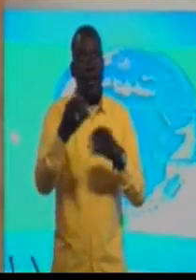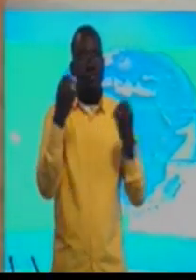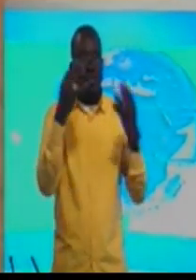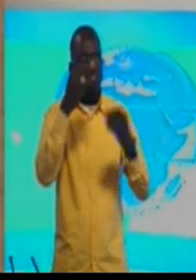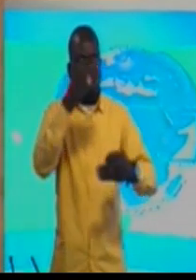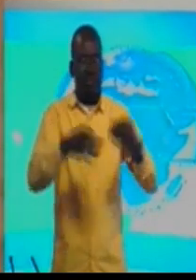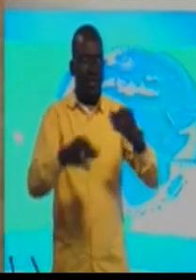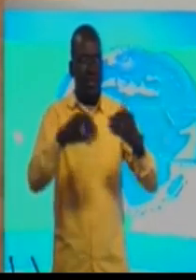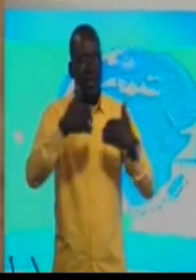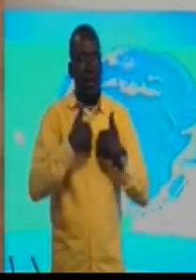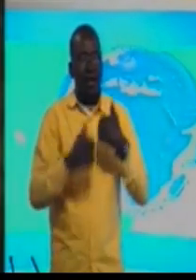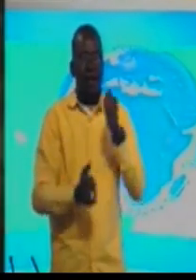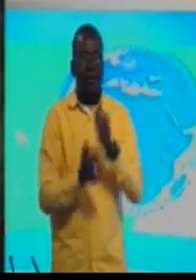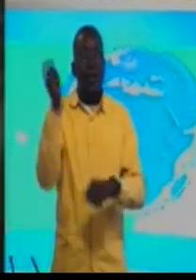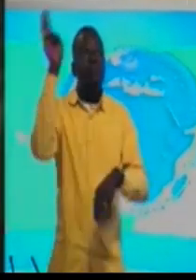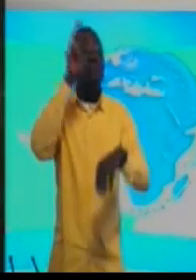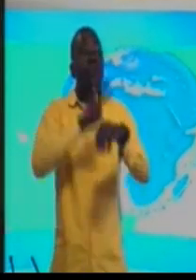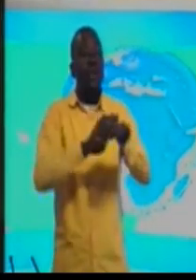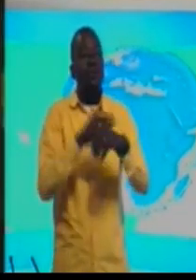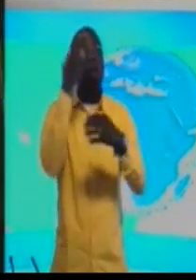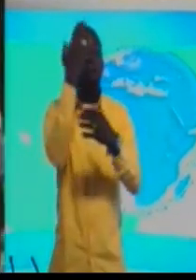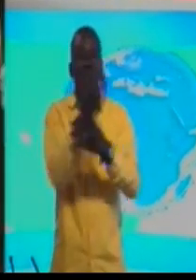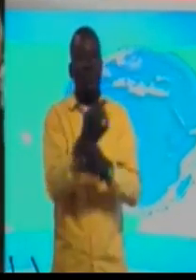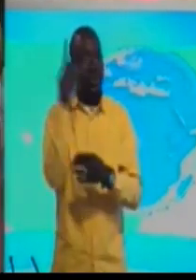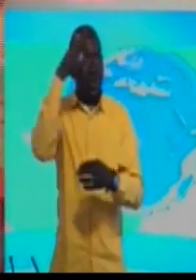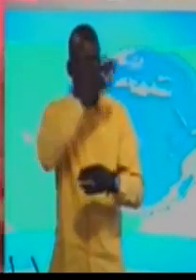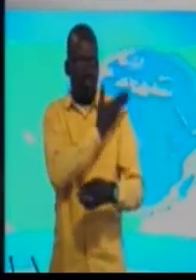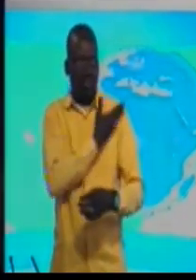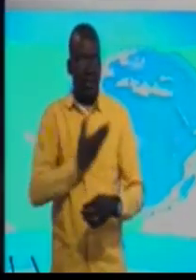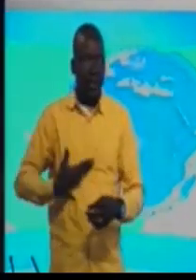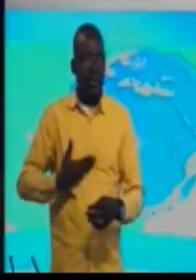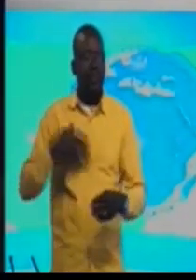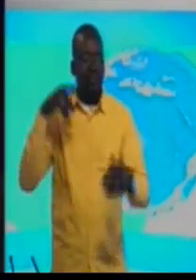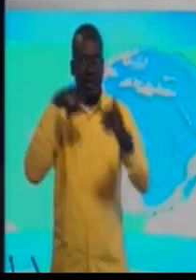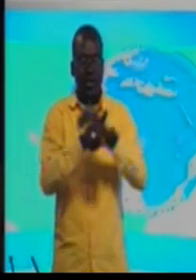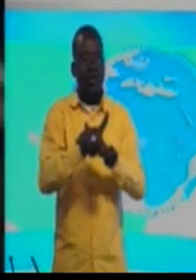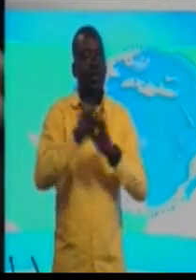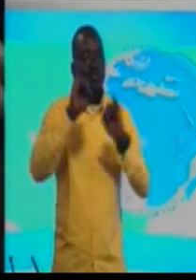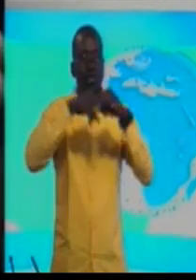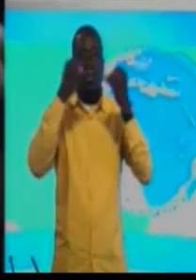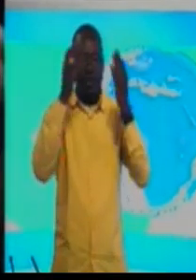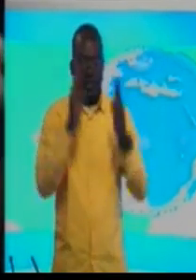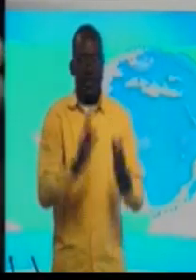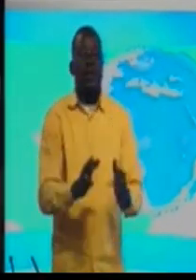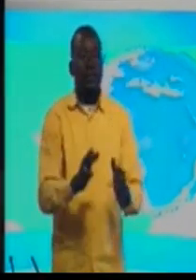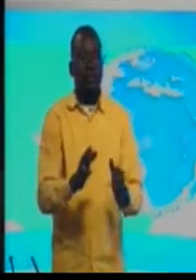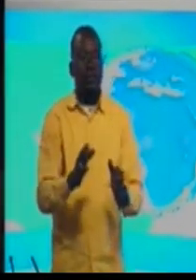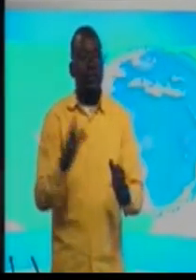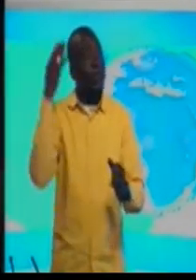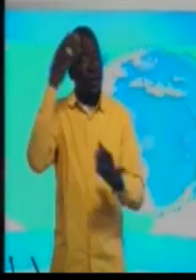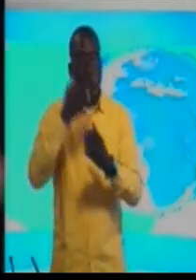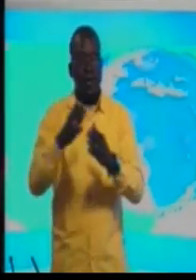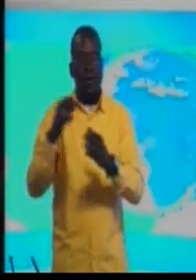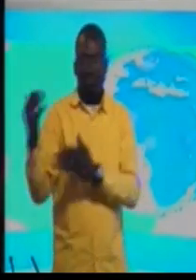justice burkinabé est en passe de mettre la main sur le suspect du sérieux dans l'assassinat du journaliste d'investigation. La bataille